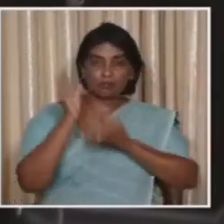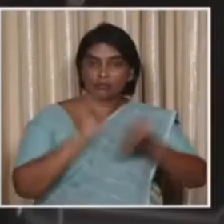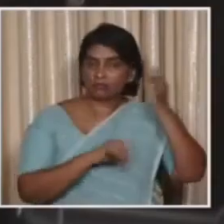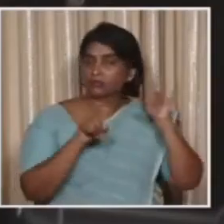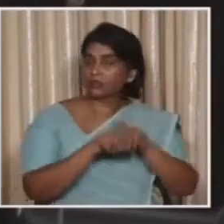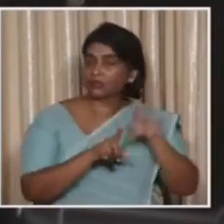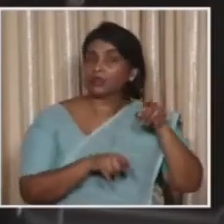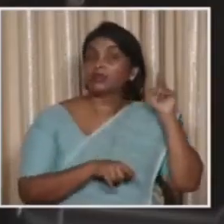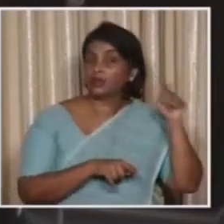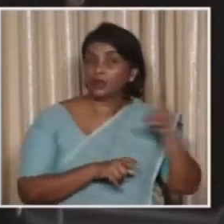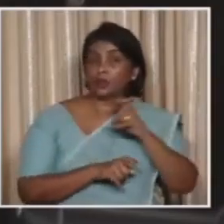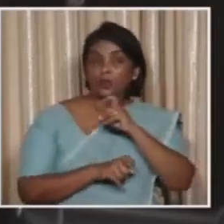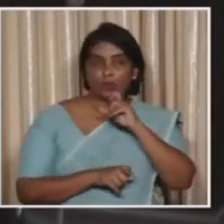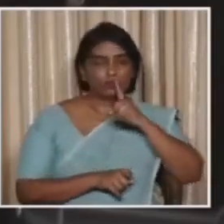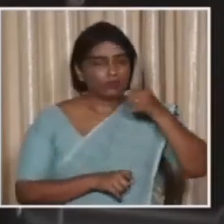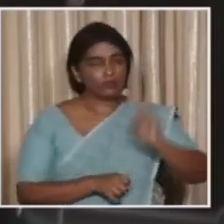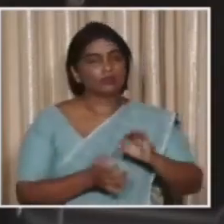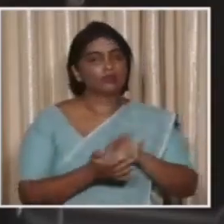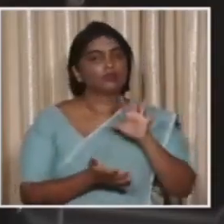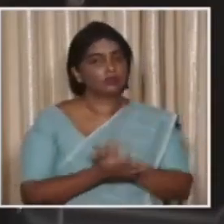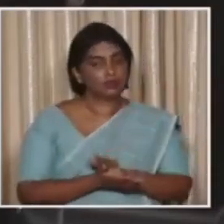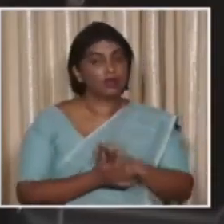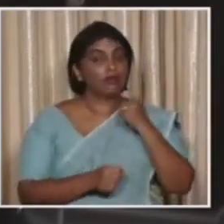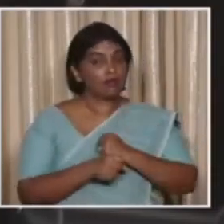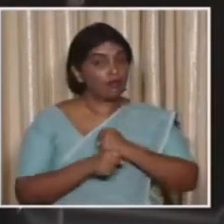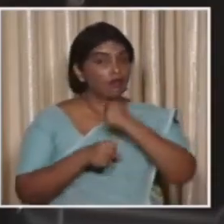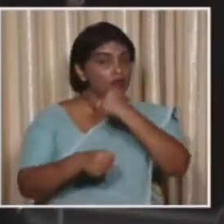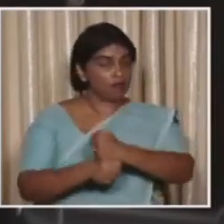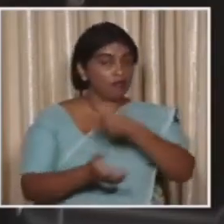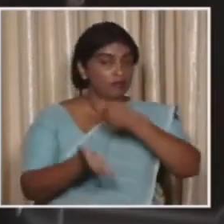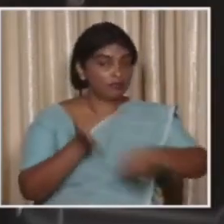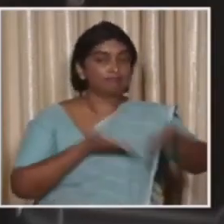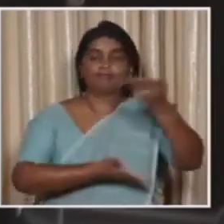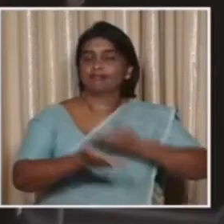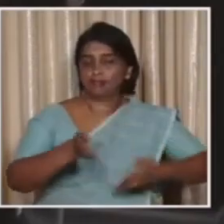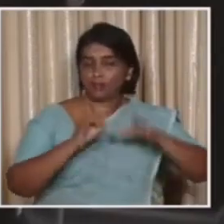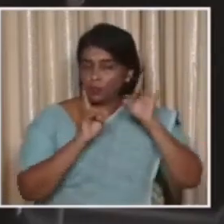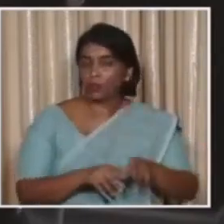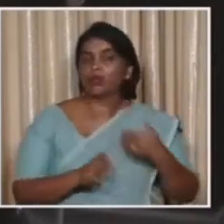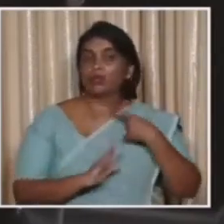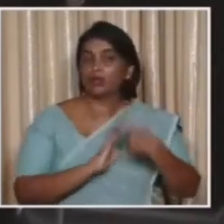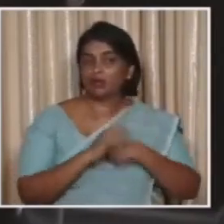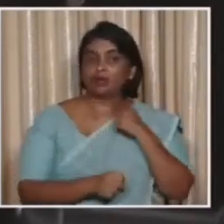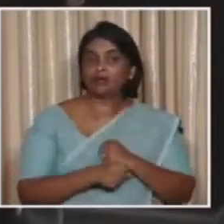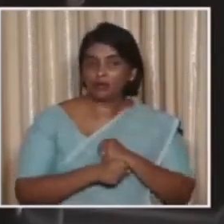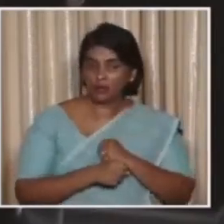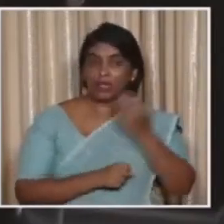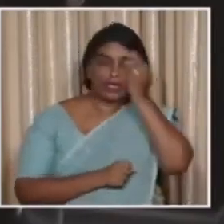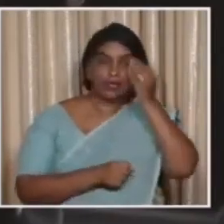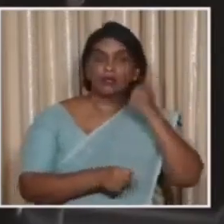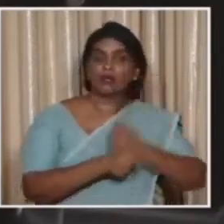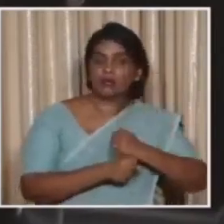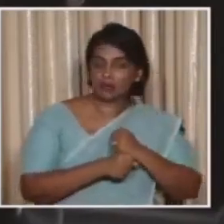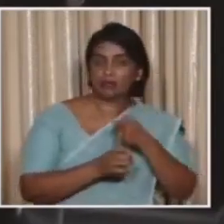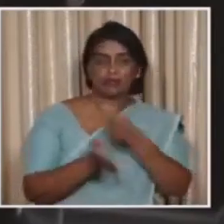අනුව ඒ රටේ අධිකරණයේ දුන්නු නියෝගයක් අනුව රජයන් සමග ගිවිසුම් ගත වෙන්න කියලා ඒ අනුව ලංකා රජයත් ඊශ්‍රායල්